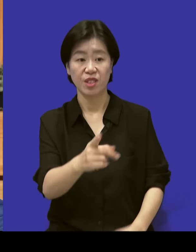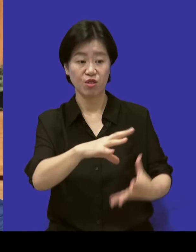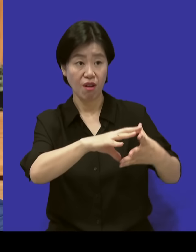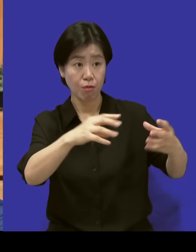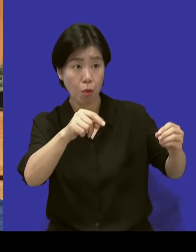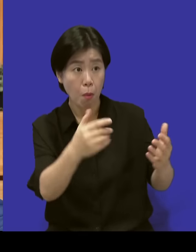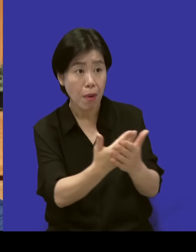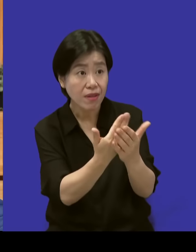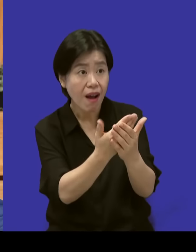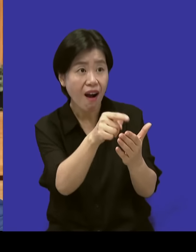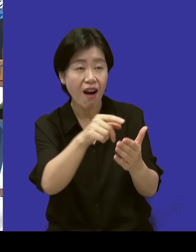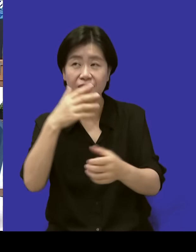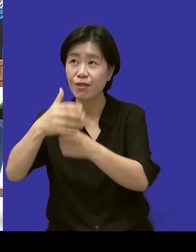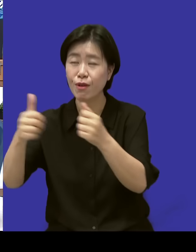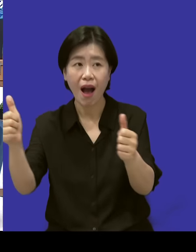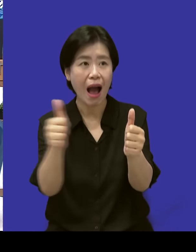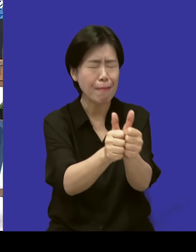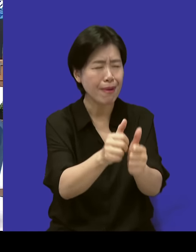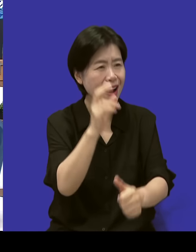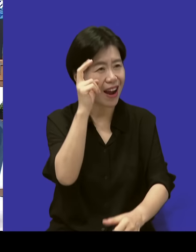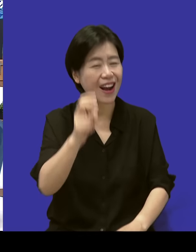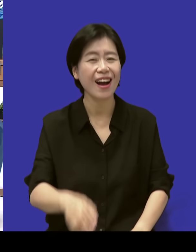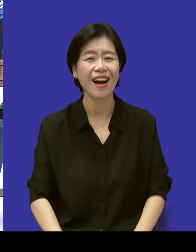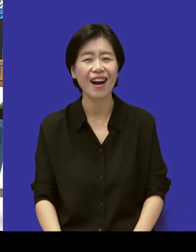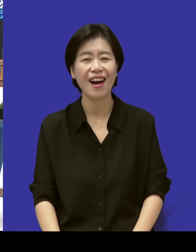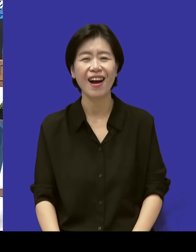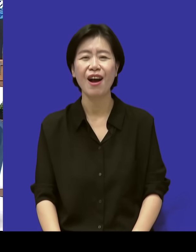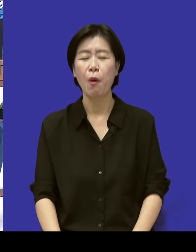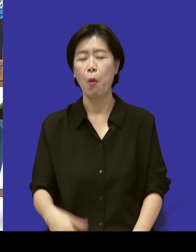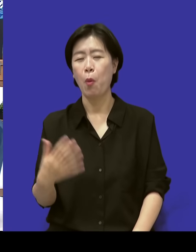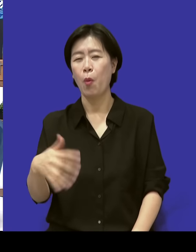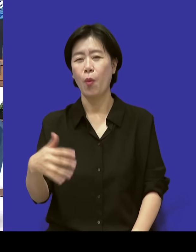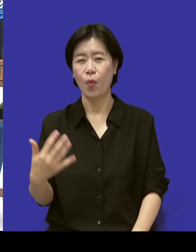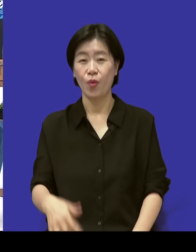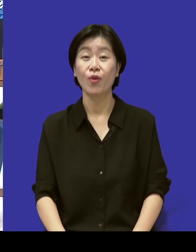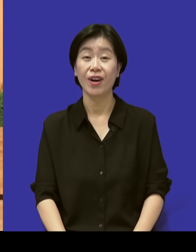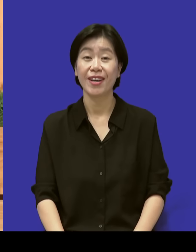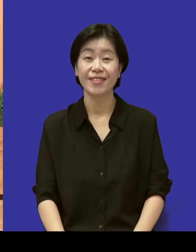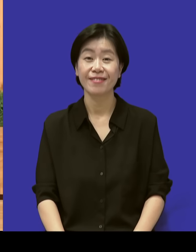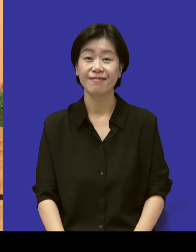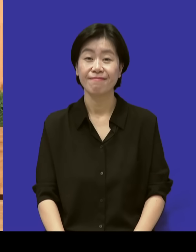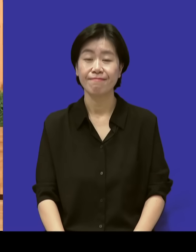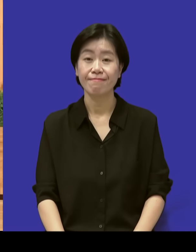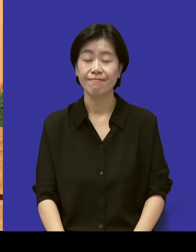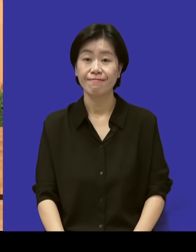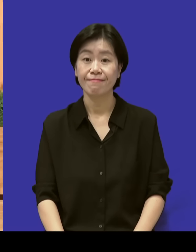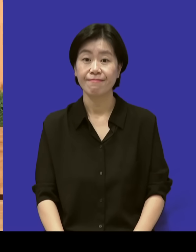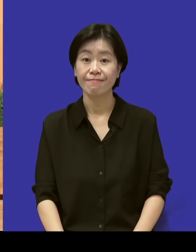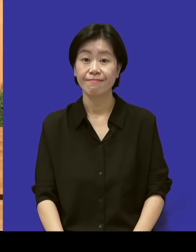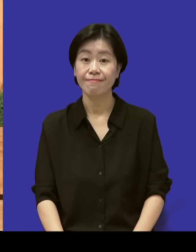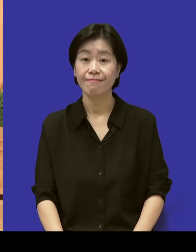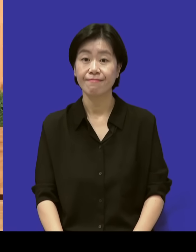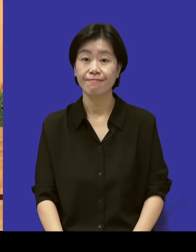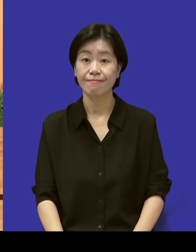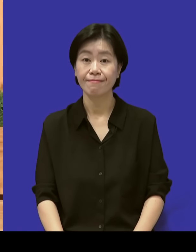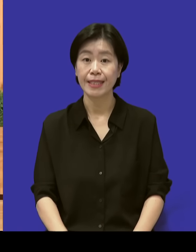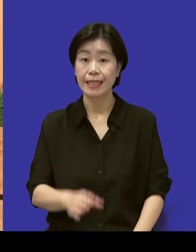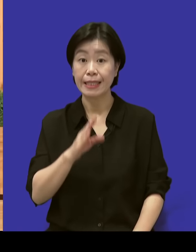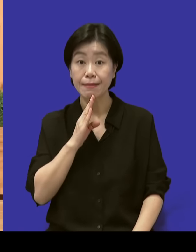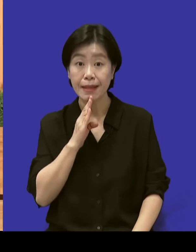그냥 성령의 근육이네요. 아주 그냥 할렐루야 향이 그냥 계속 나면서 근데 어떻게 이제 정말 그 어떻게 보면